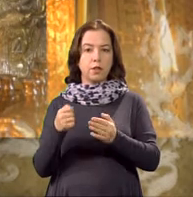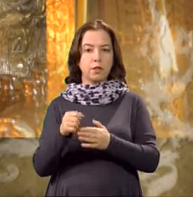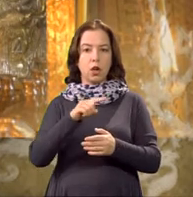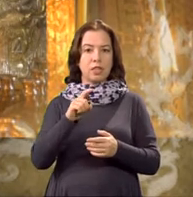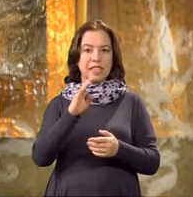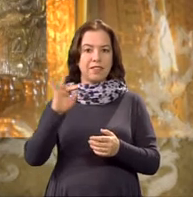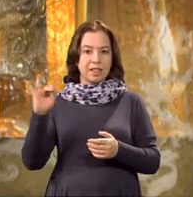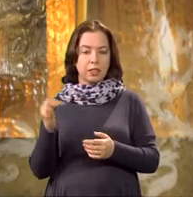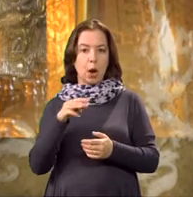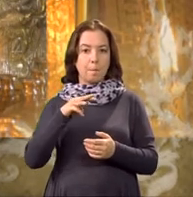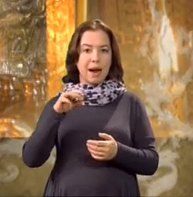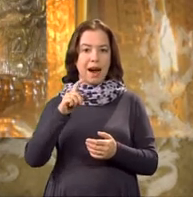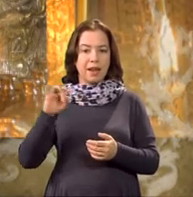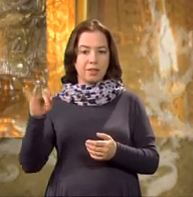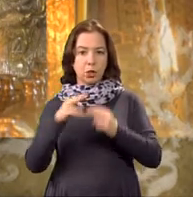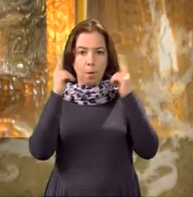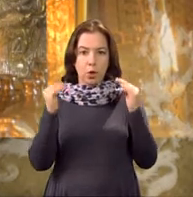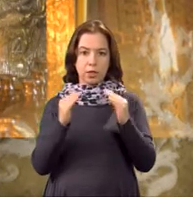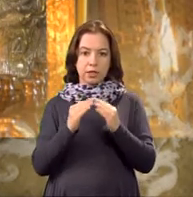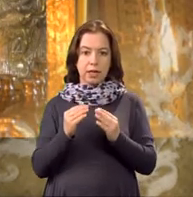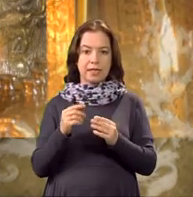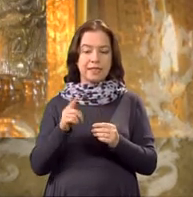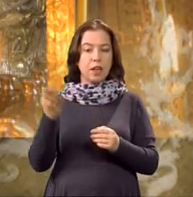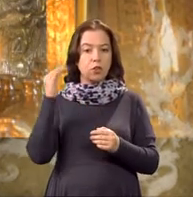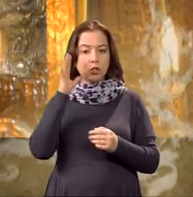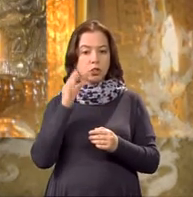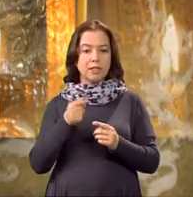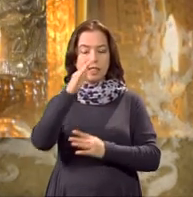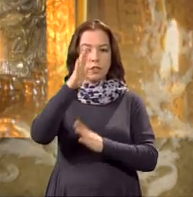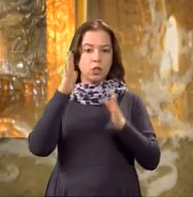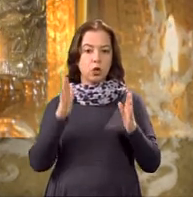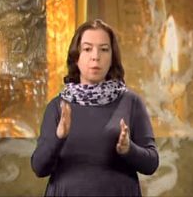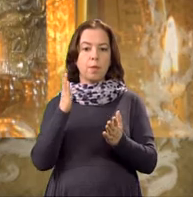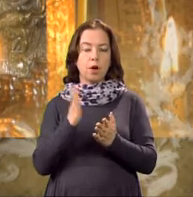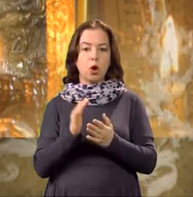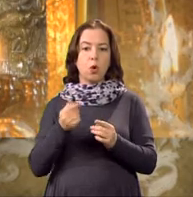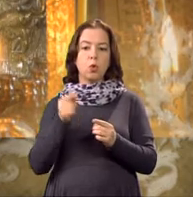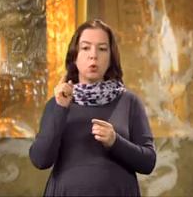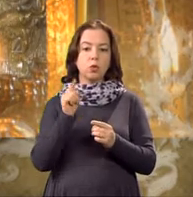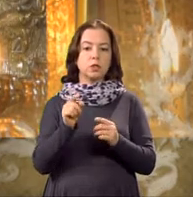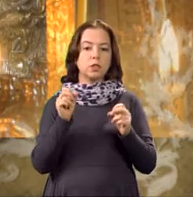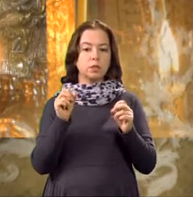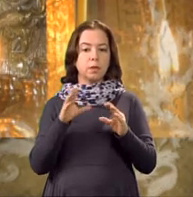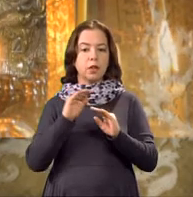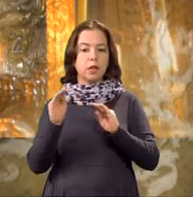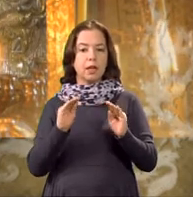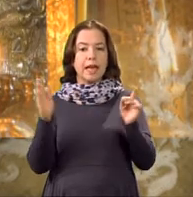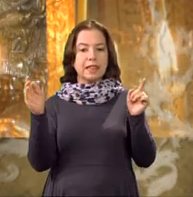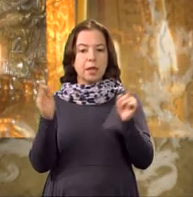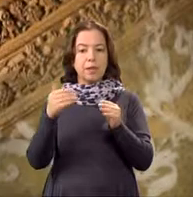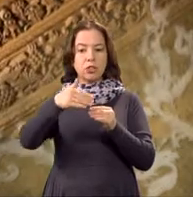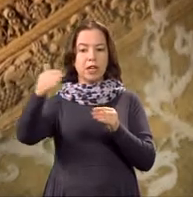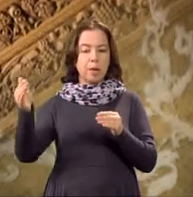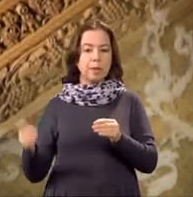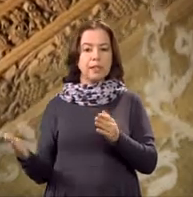Звіринецькому архангело-михайлівському монастирю. Відтоді він перебуває в цій спеціально облаштованій невеличкій каплиці,